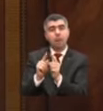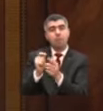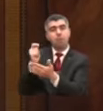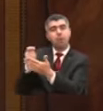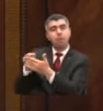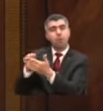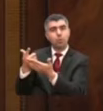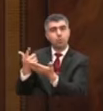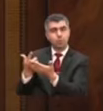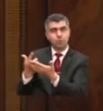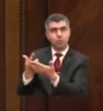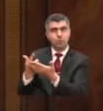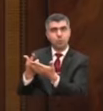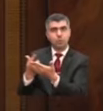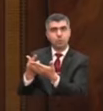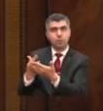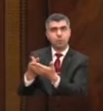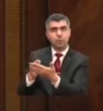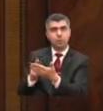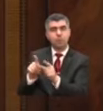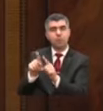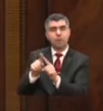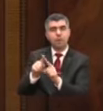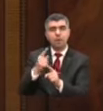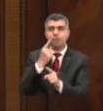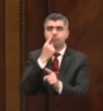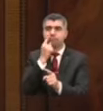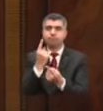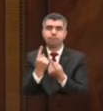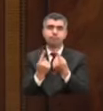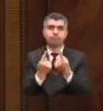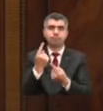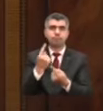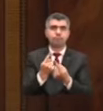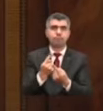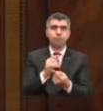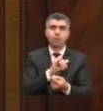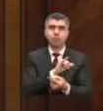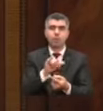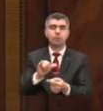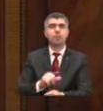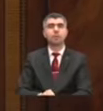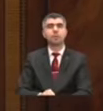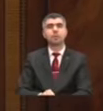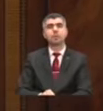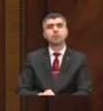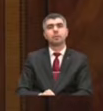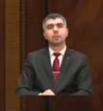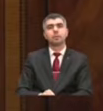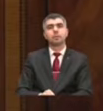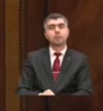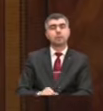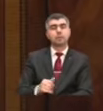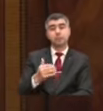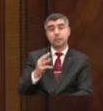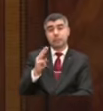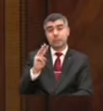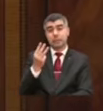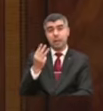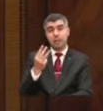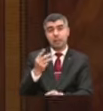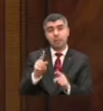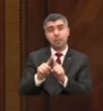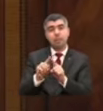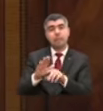يعني كيتعاملوا معاهم بواحد المنطق ديال لا ما يغضبوش ما يتقلقوش، هذا غير مفهوم وغير منطق. ثم القطاع الثالث هما